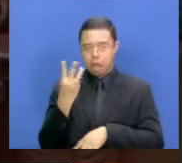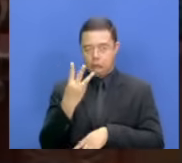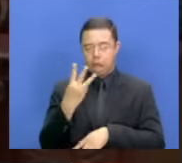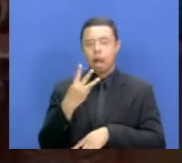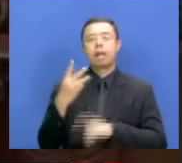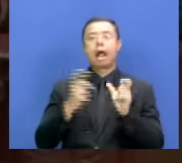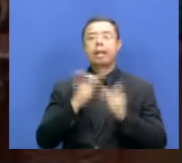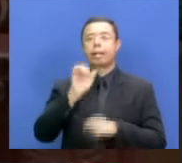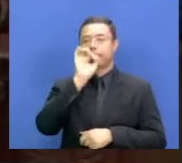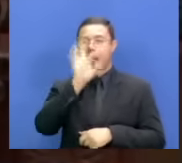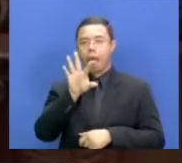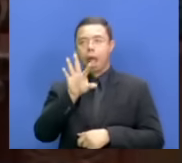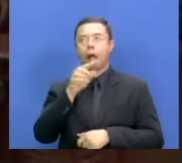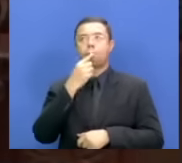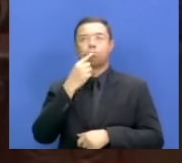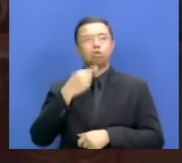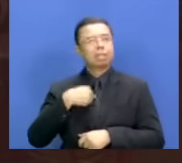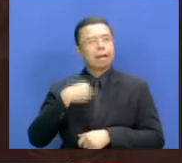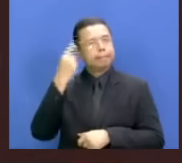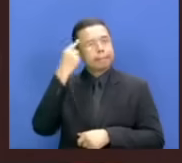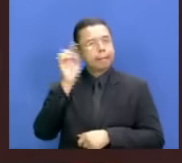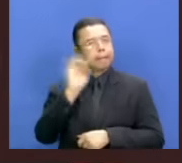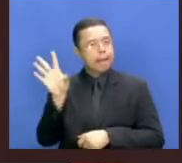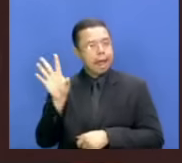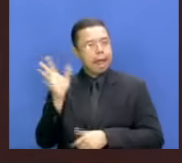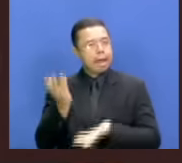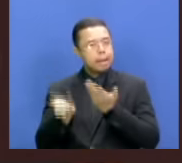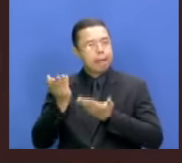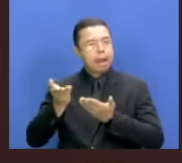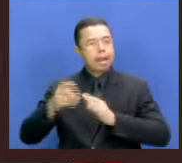ktitusiapkanin berbeda pendat dengan mayorit h